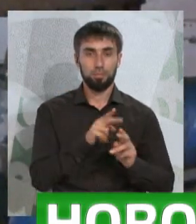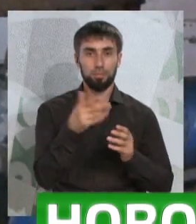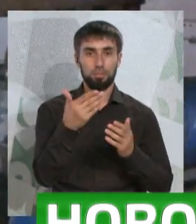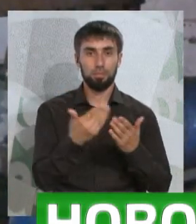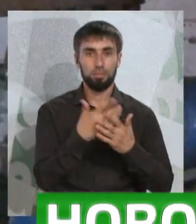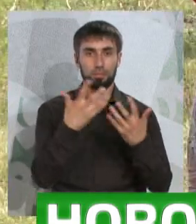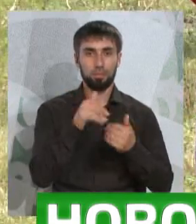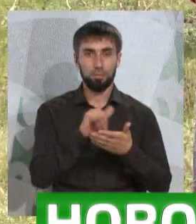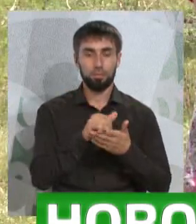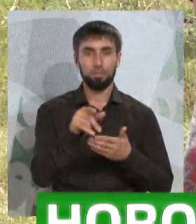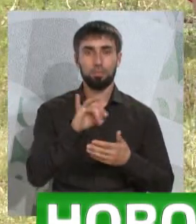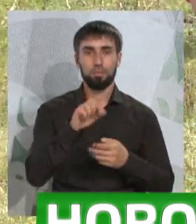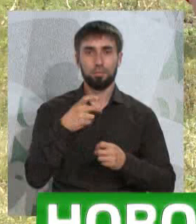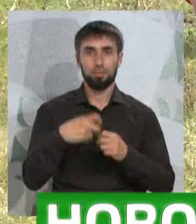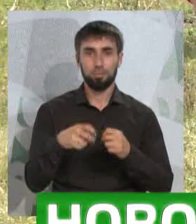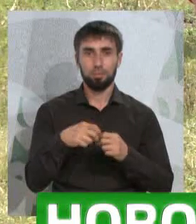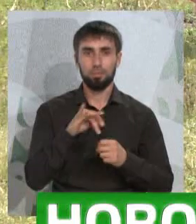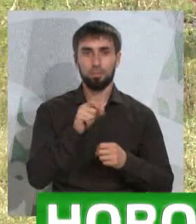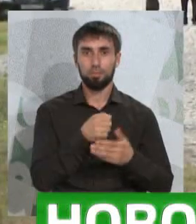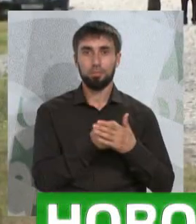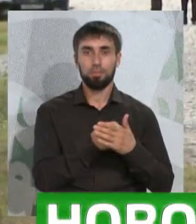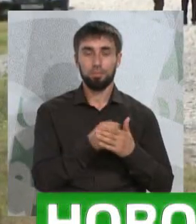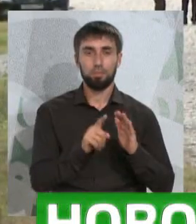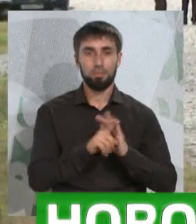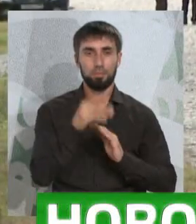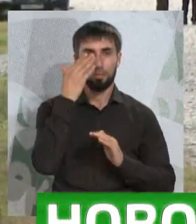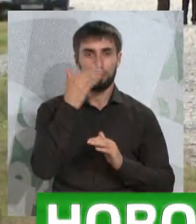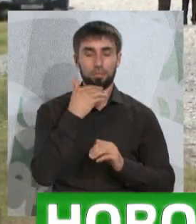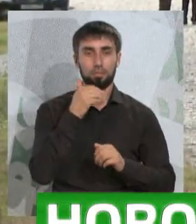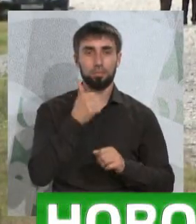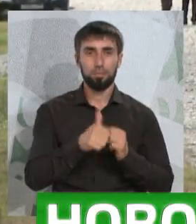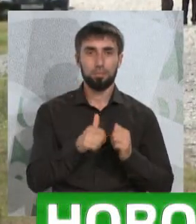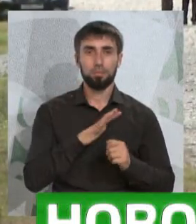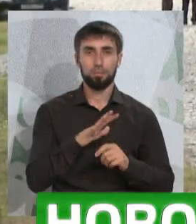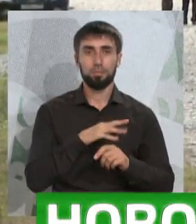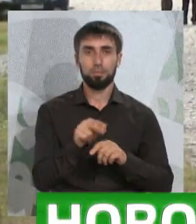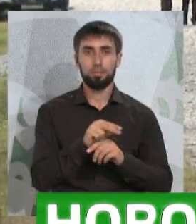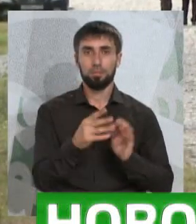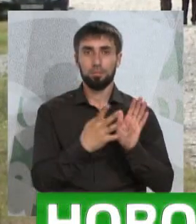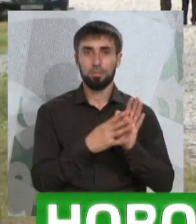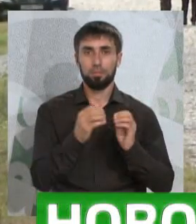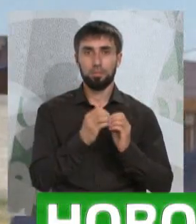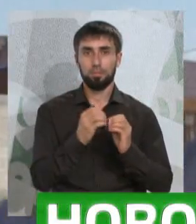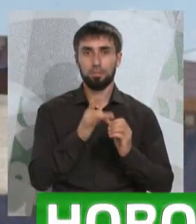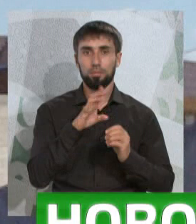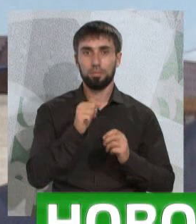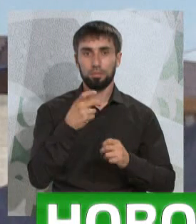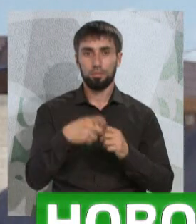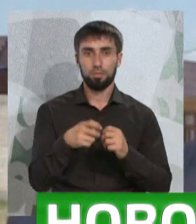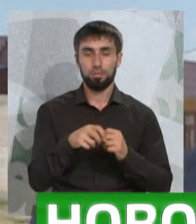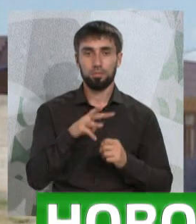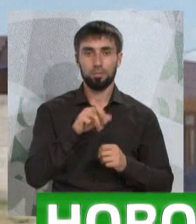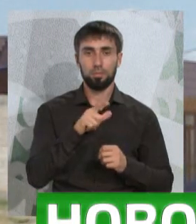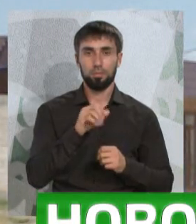ветхие сети. Местная администрация жалуется, с начала лета приходится регулярно устранять по 9-10 порывов в день. В Магасовске у